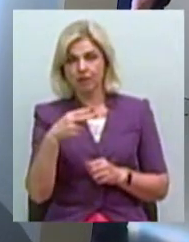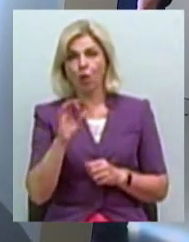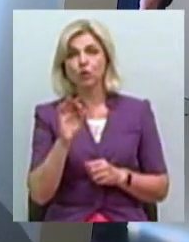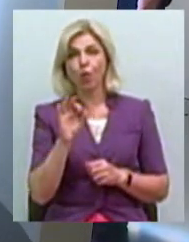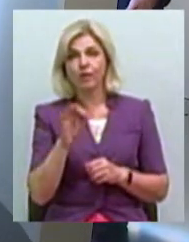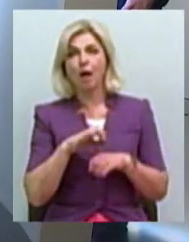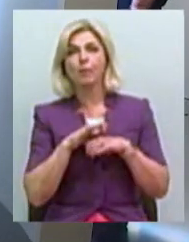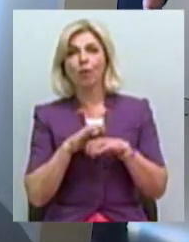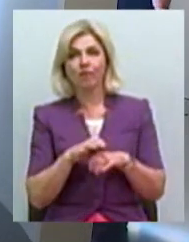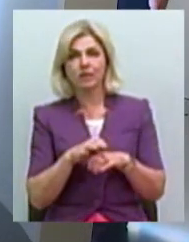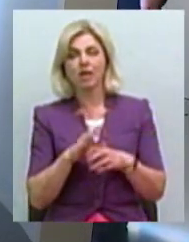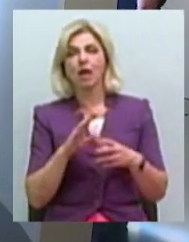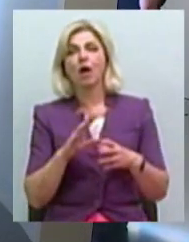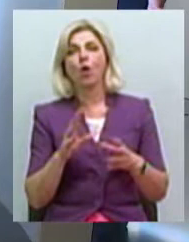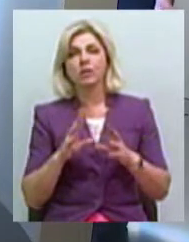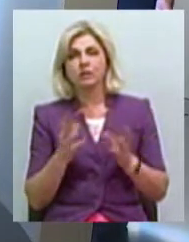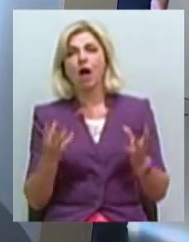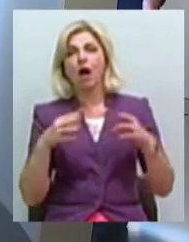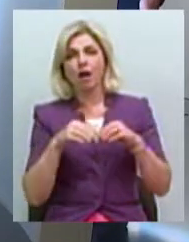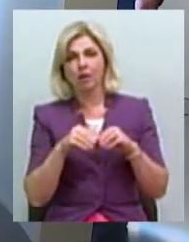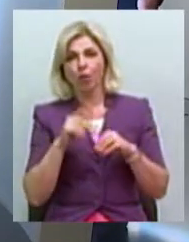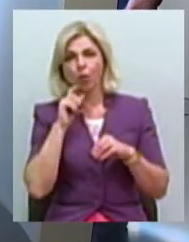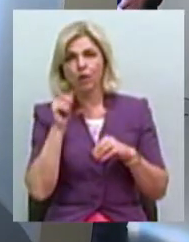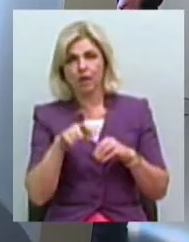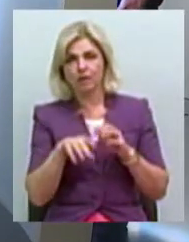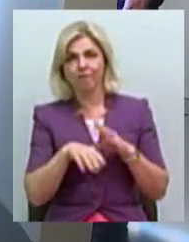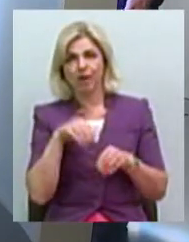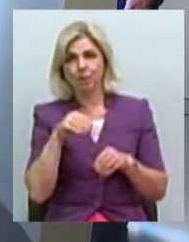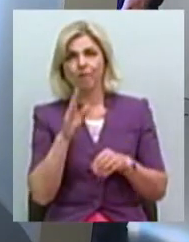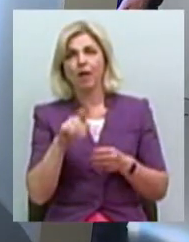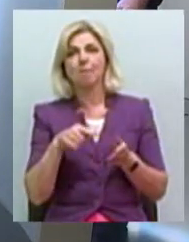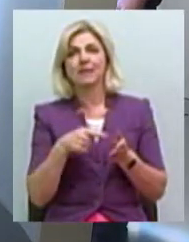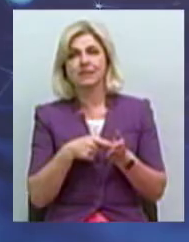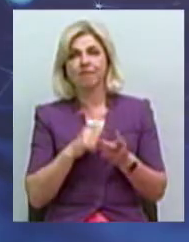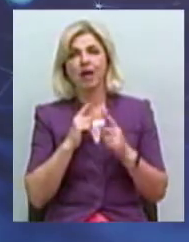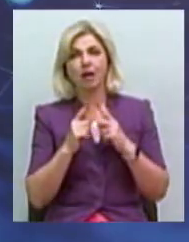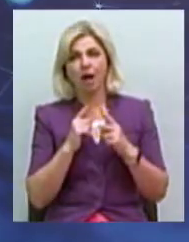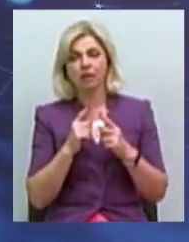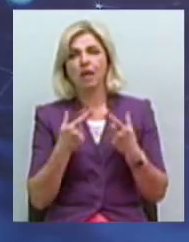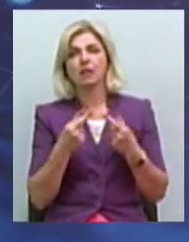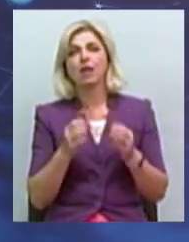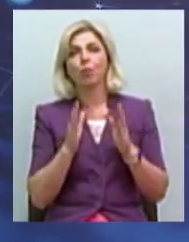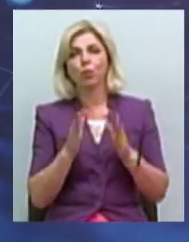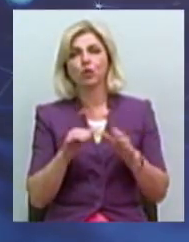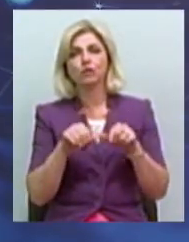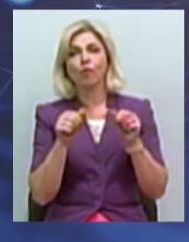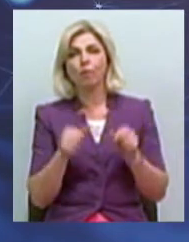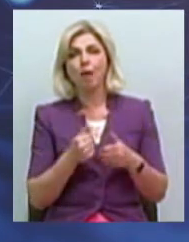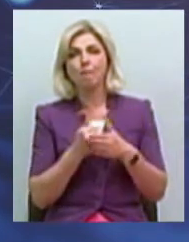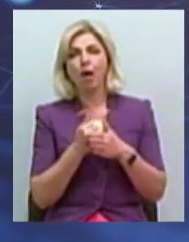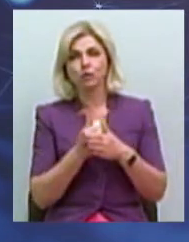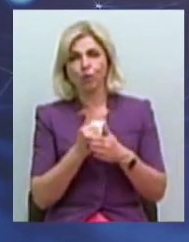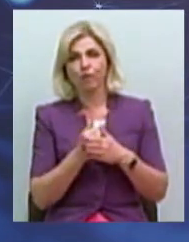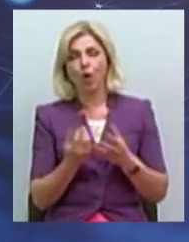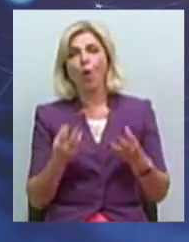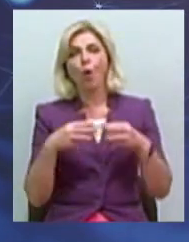провести загальноукраїнські вибори в місцеві ради, де будуть сформовані базові, значить,